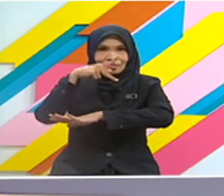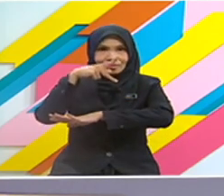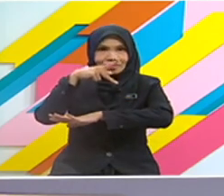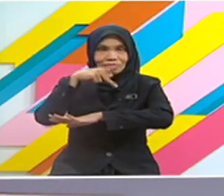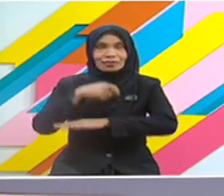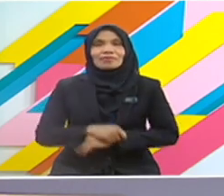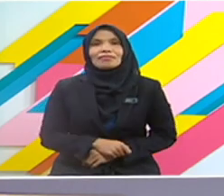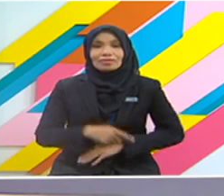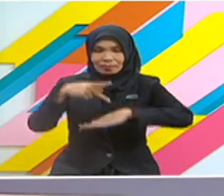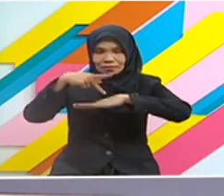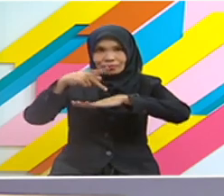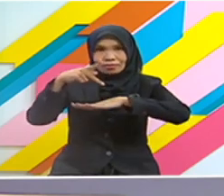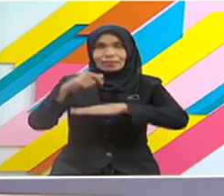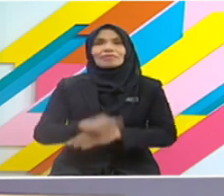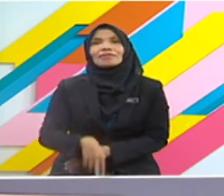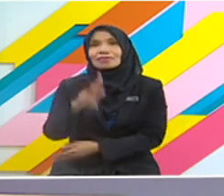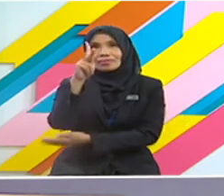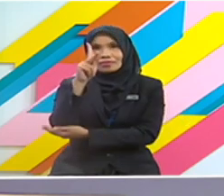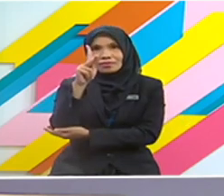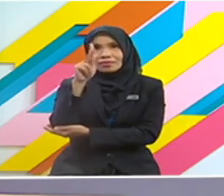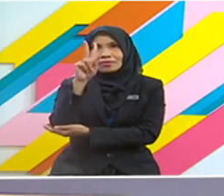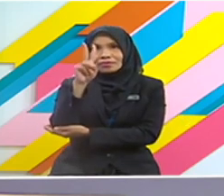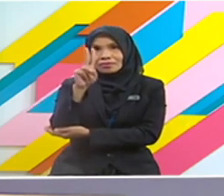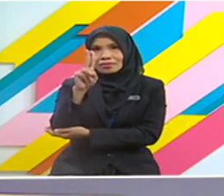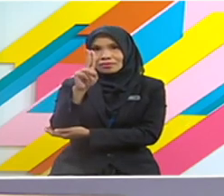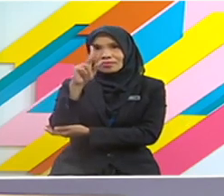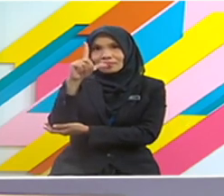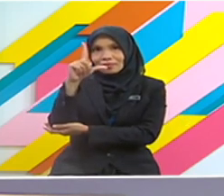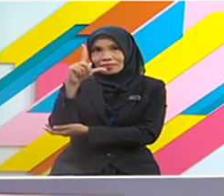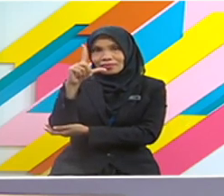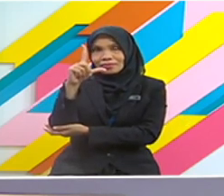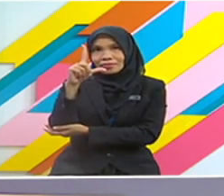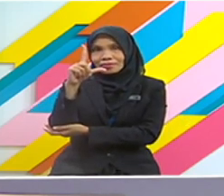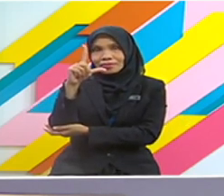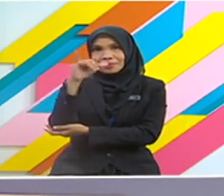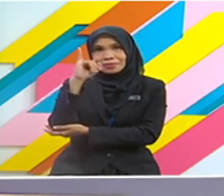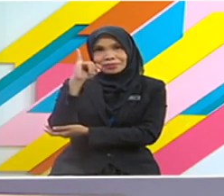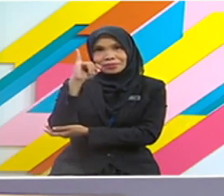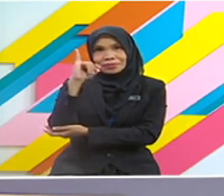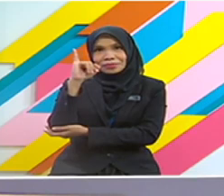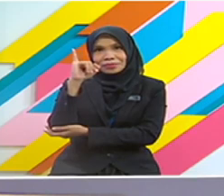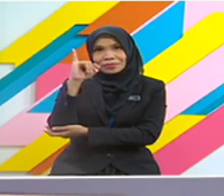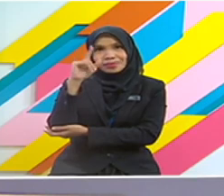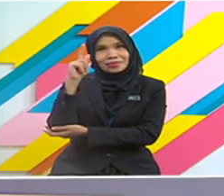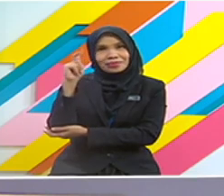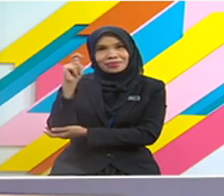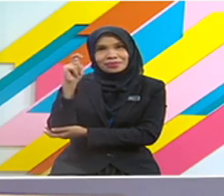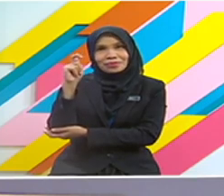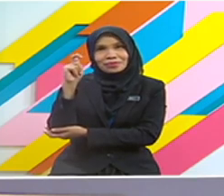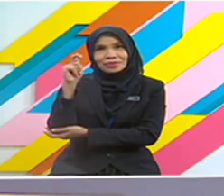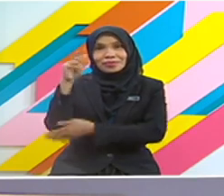macam mana? K. K. U. U. L. L. I. I. T.